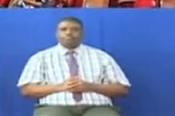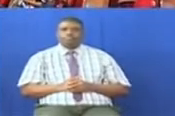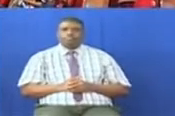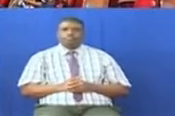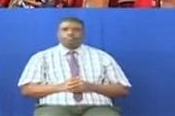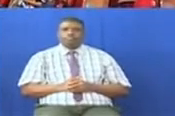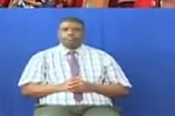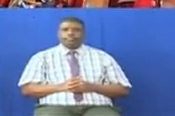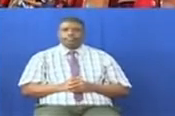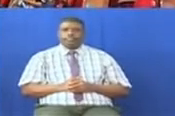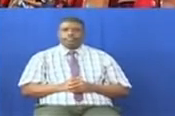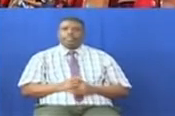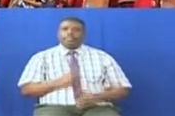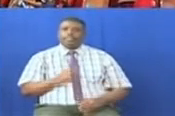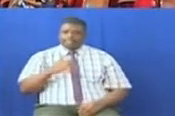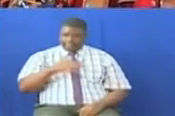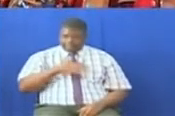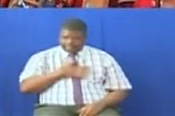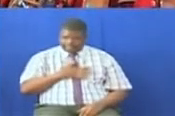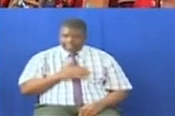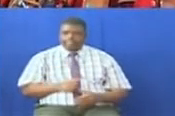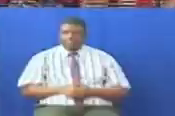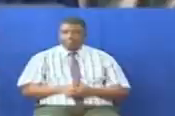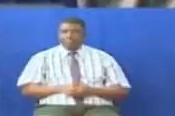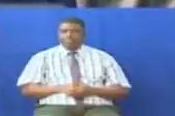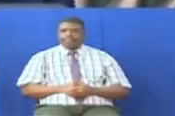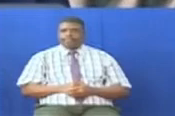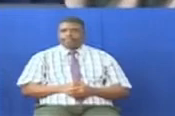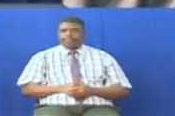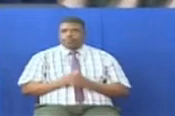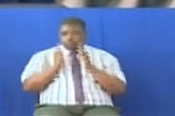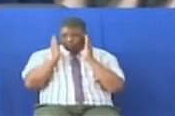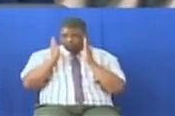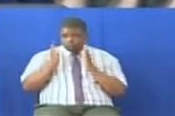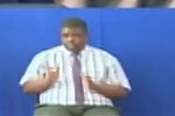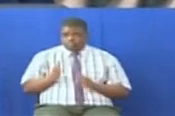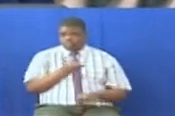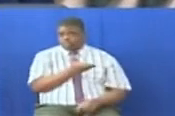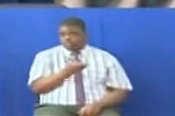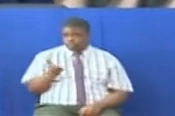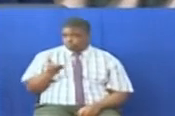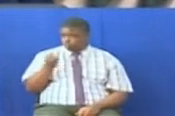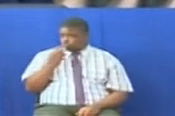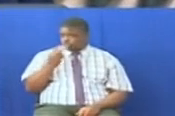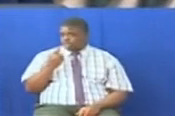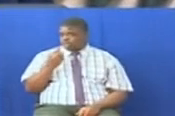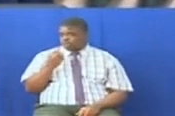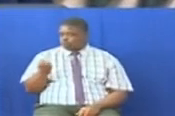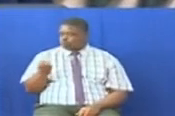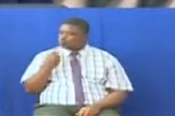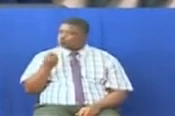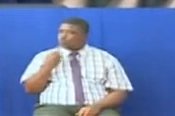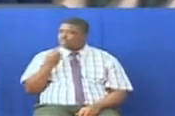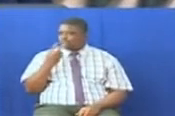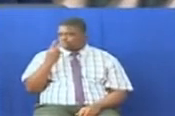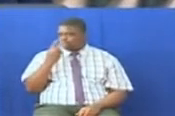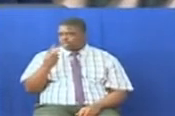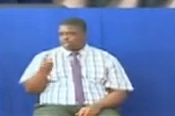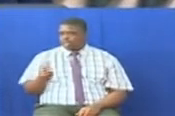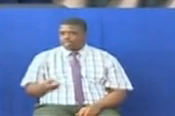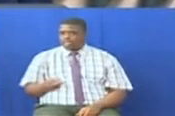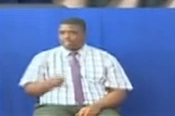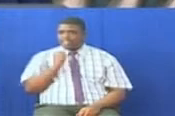Asante sana waheshimiwa wabunge. Kura zinaendelea kupigwa, lakini ilikuwa naangalia hapa na Mheshimiwa